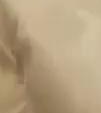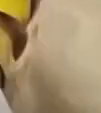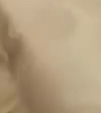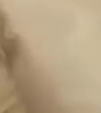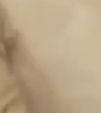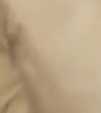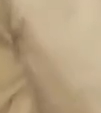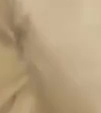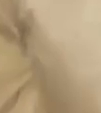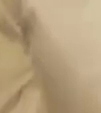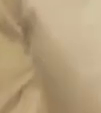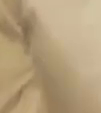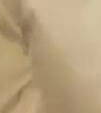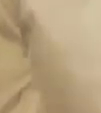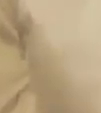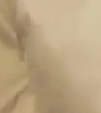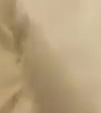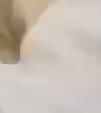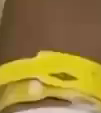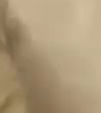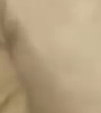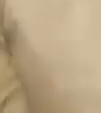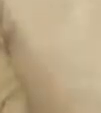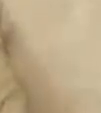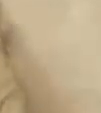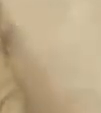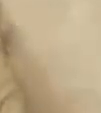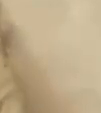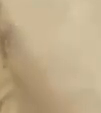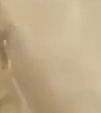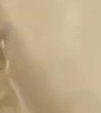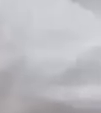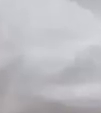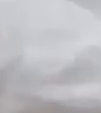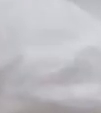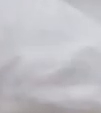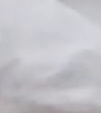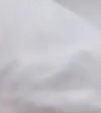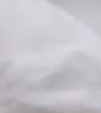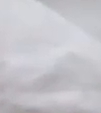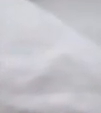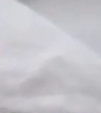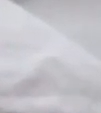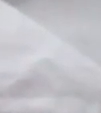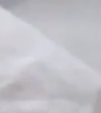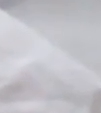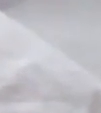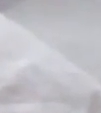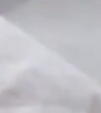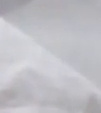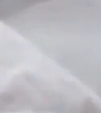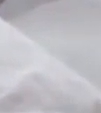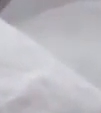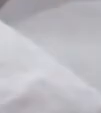haji. Namun bagi orang-orang yang lemah seperti kaum wanita, kelompok manula dan disabilitas boleh meninggalkan Muzdalifah